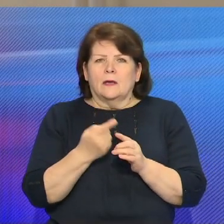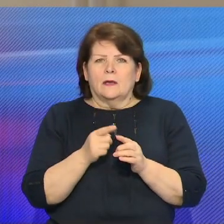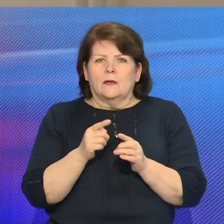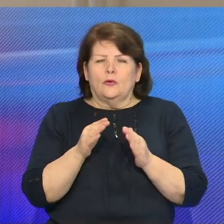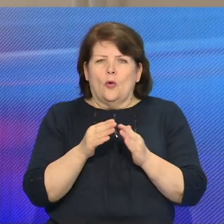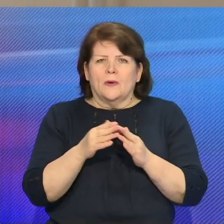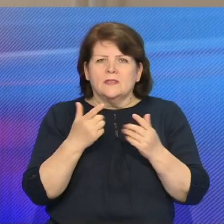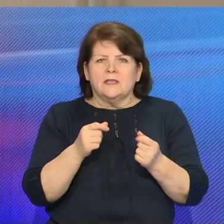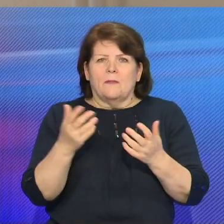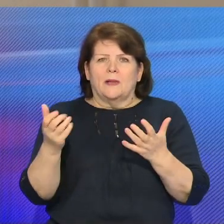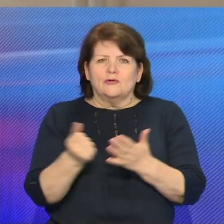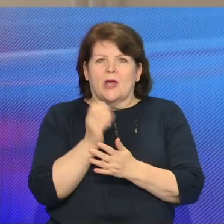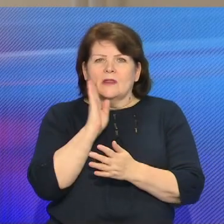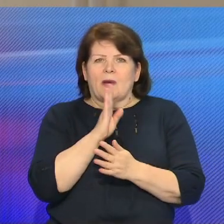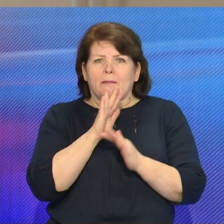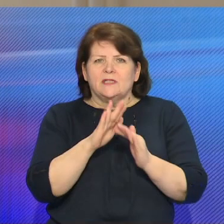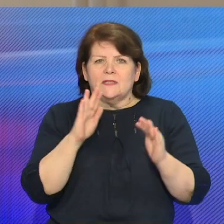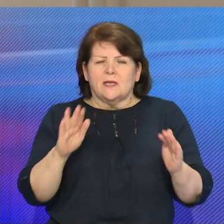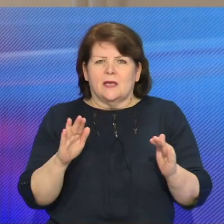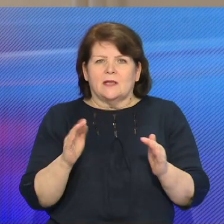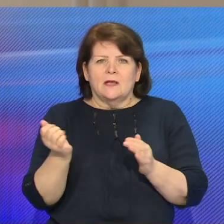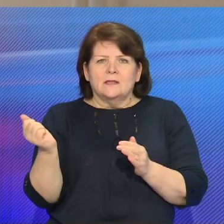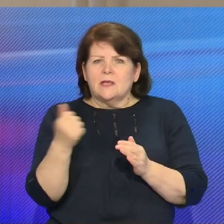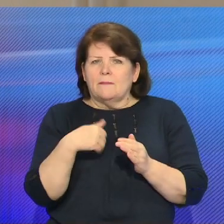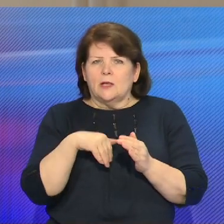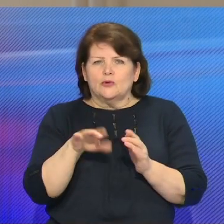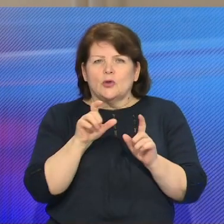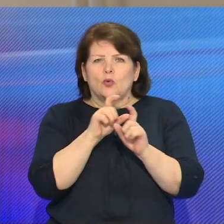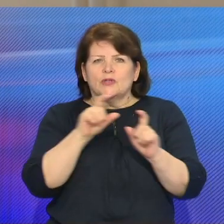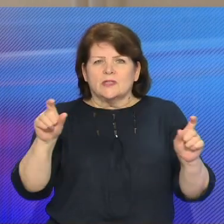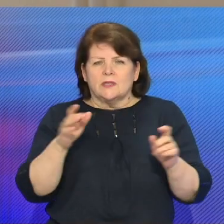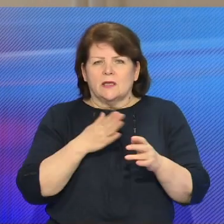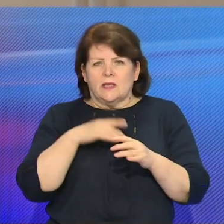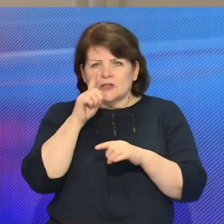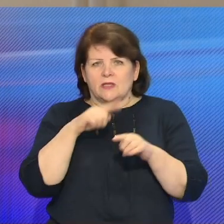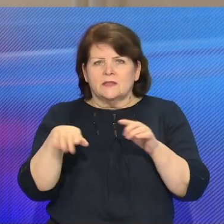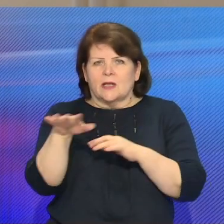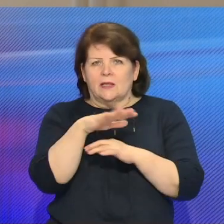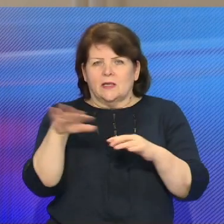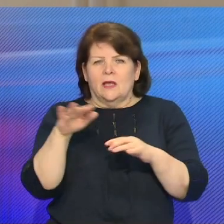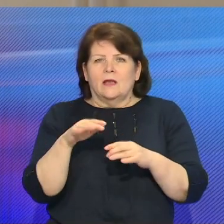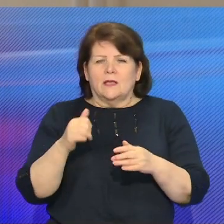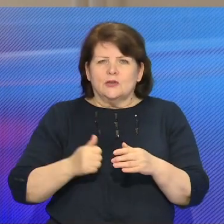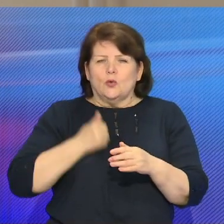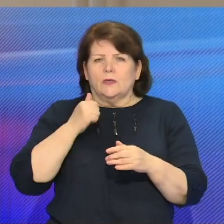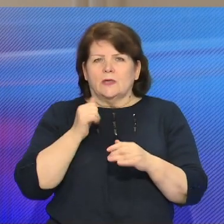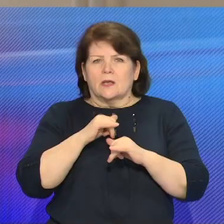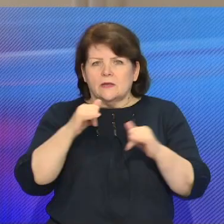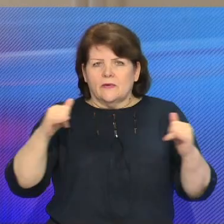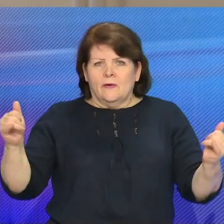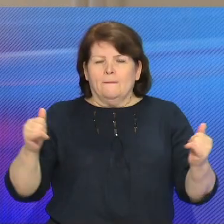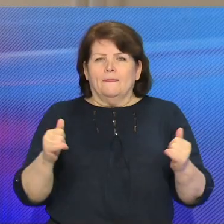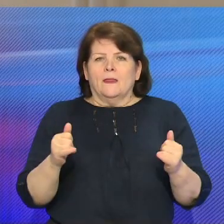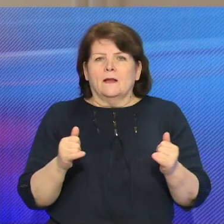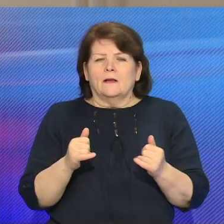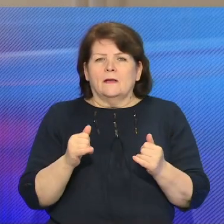где получают мамы детей, а это одно из лучших учреждений нашей страны, достойных, развивающихся, постоянно инновационных.